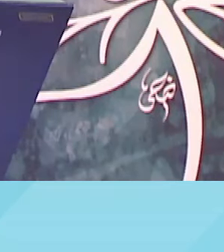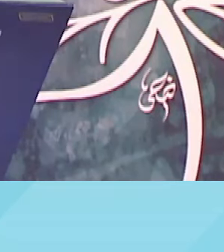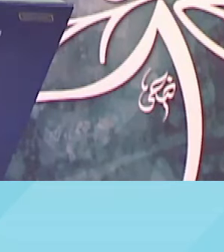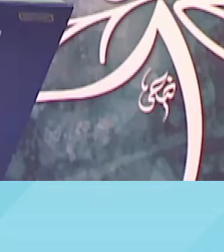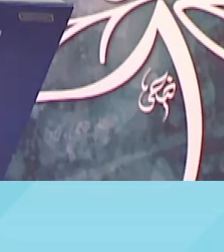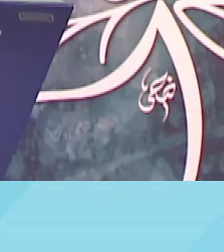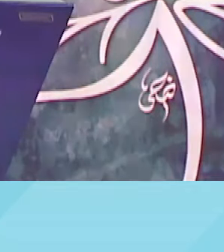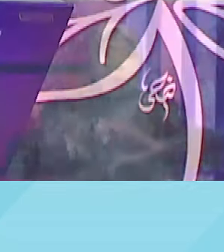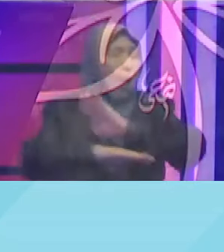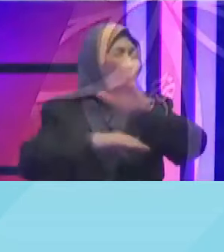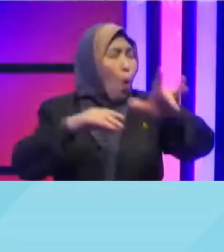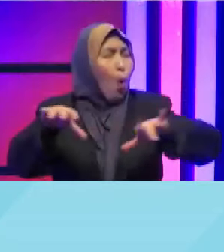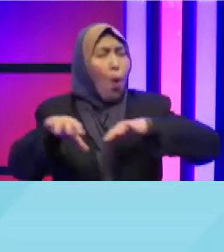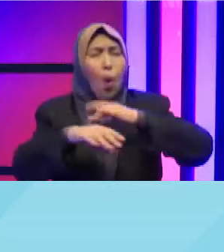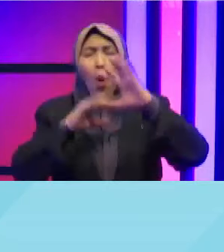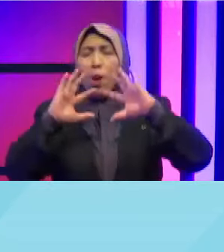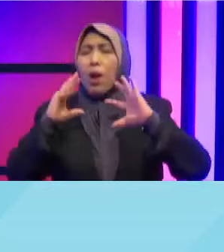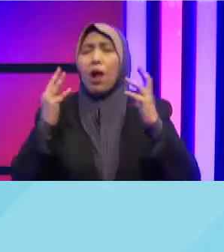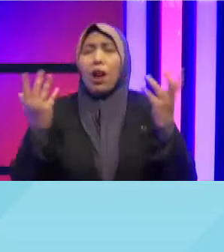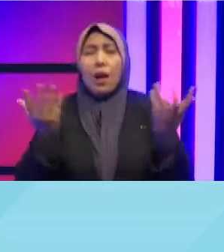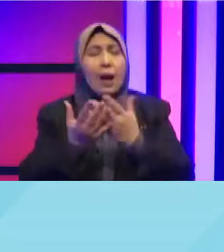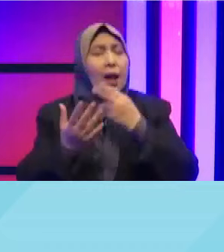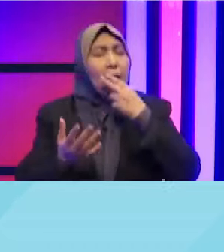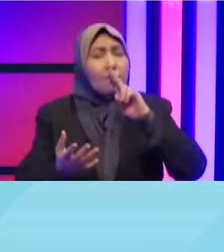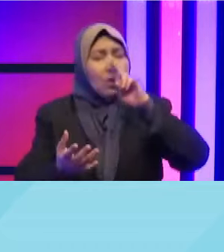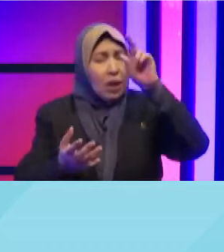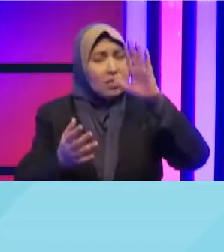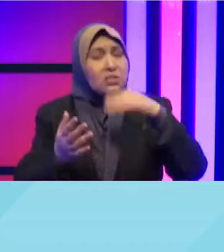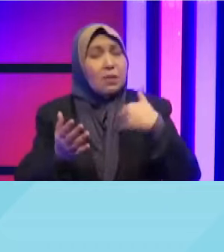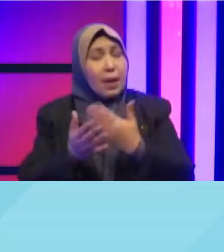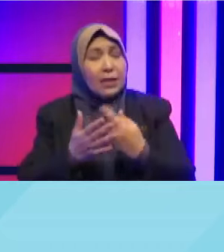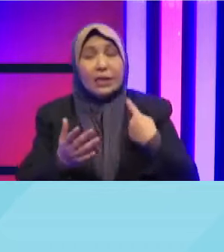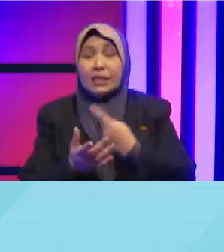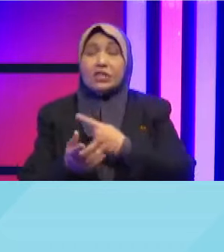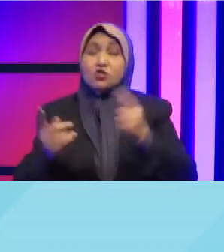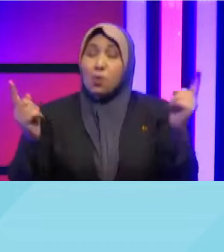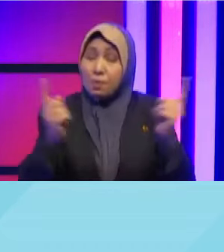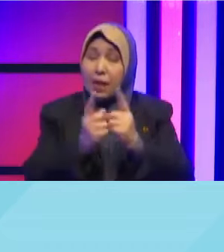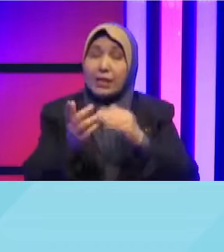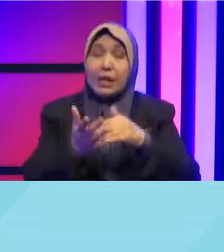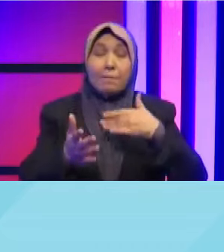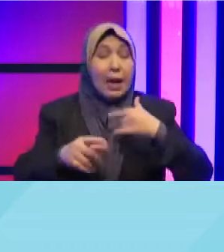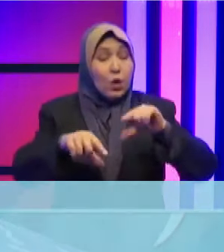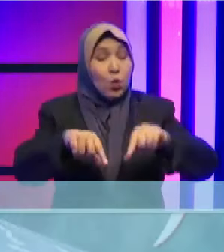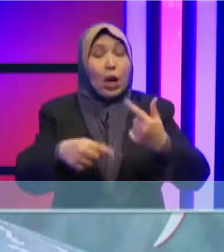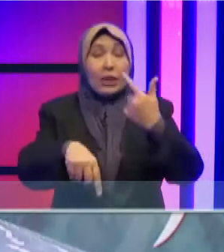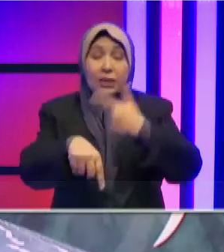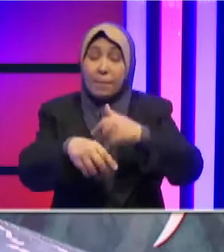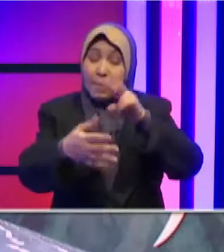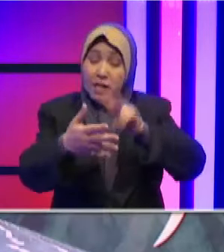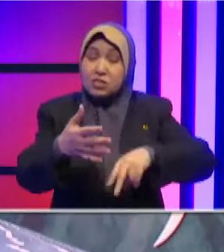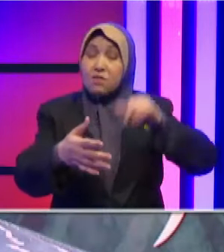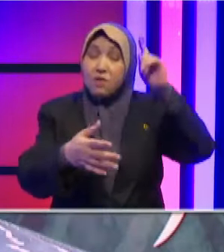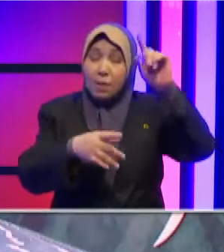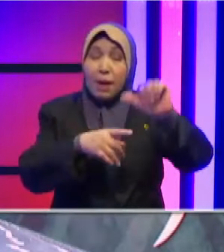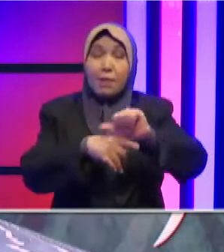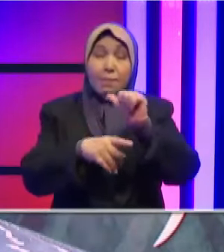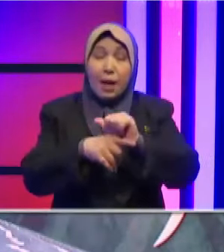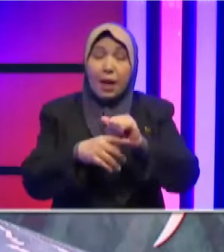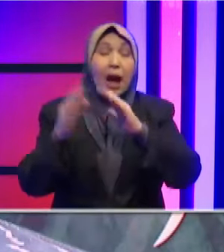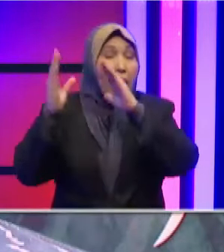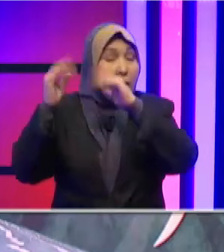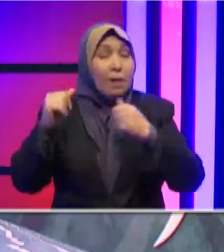keseluruh alam Insyaallah baik hamdulillah sehingga kita bertemu lagi dalam MIB rantai 4C famale